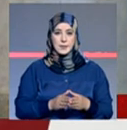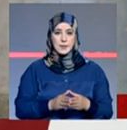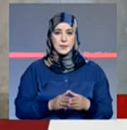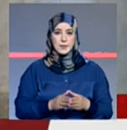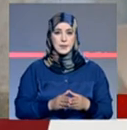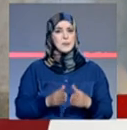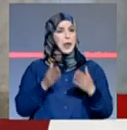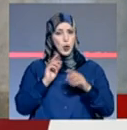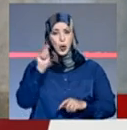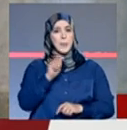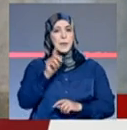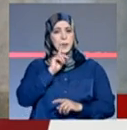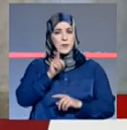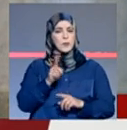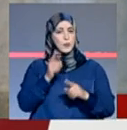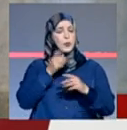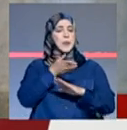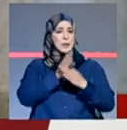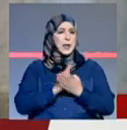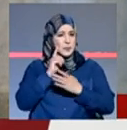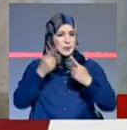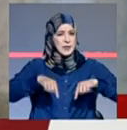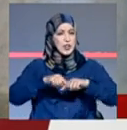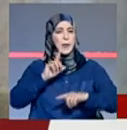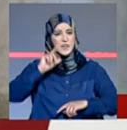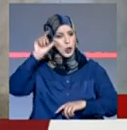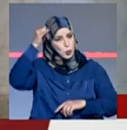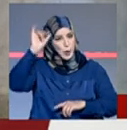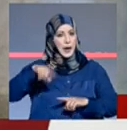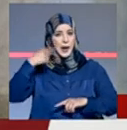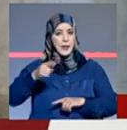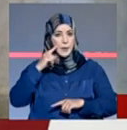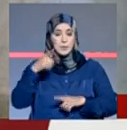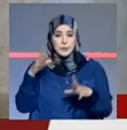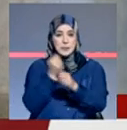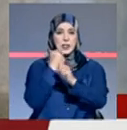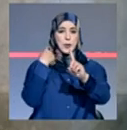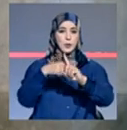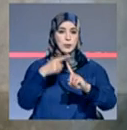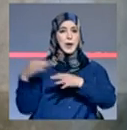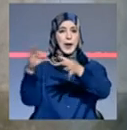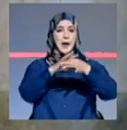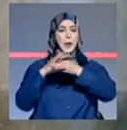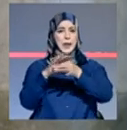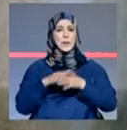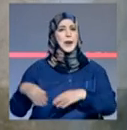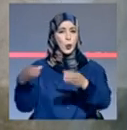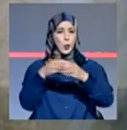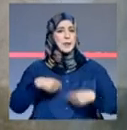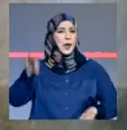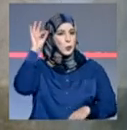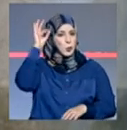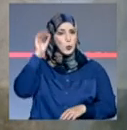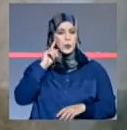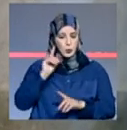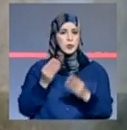كان من المفروض أن يختتم مشروع التوأمة في جويلية القادم. نجاحه والمستوى الممتاز للعلاقات مع زملائنا التونسيين